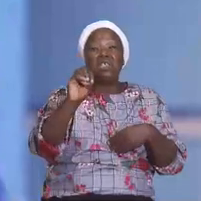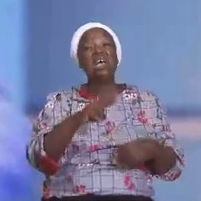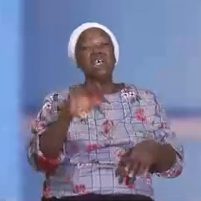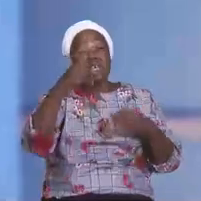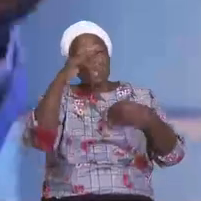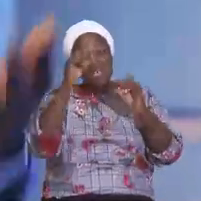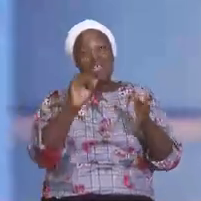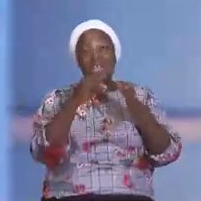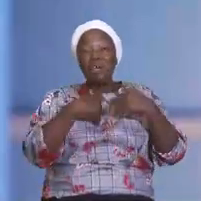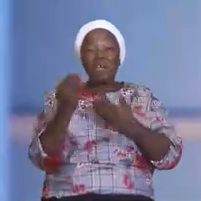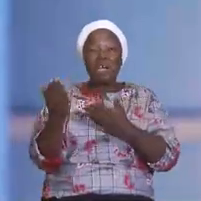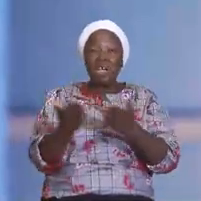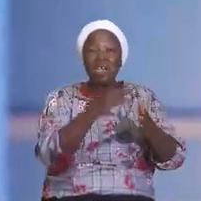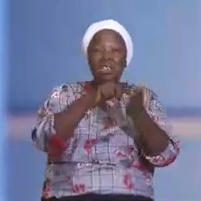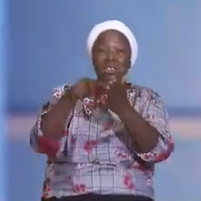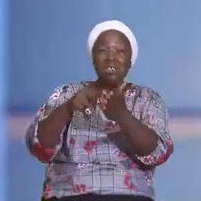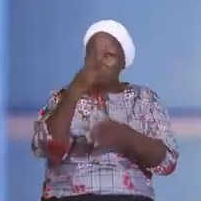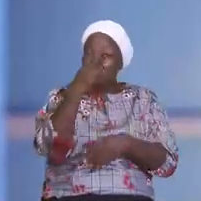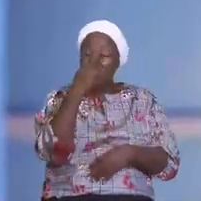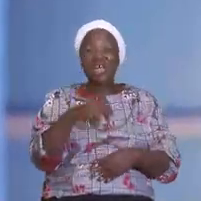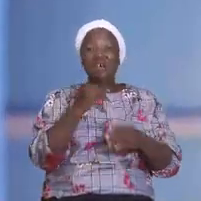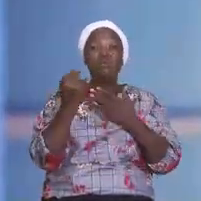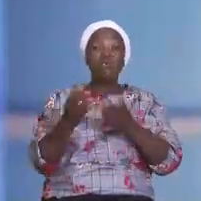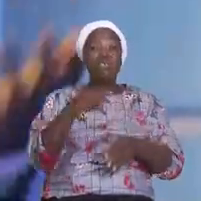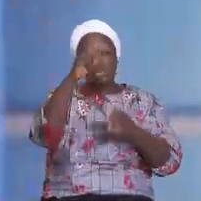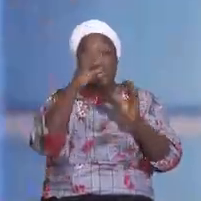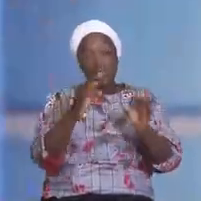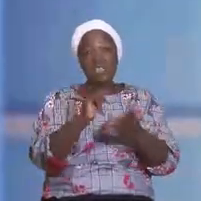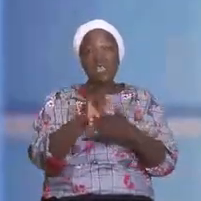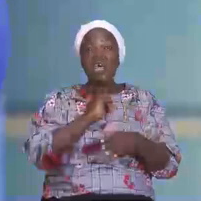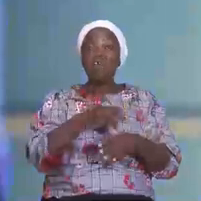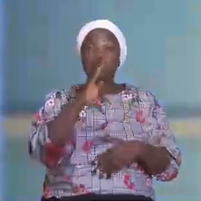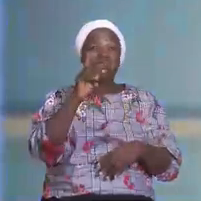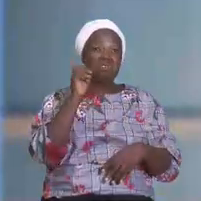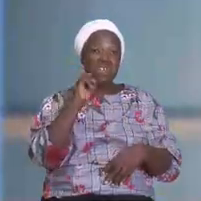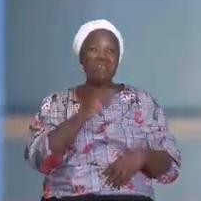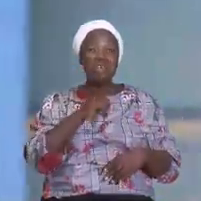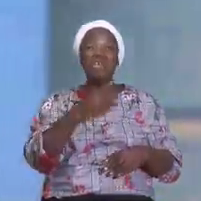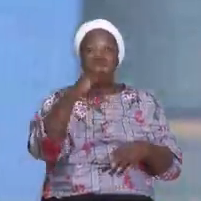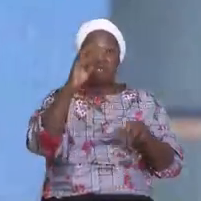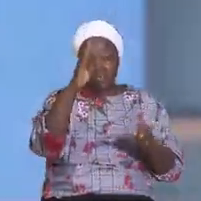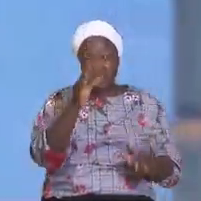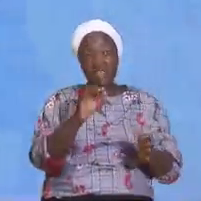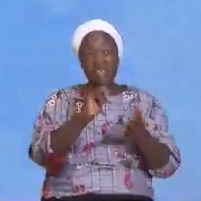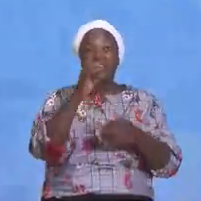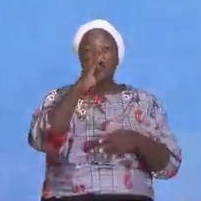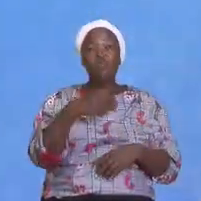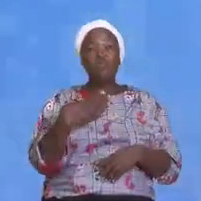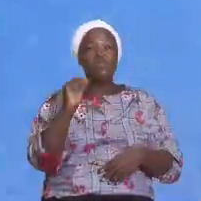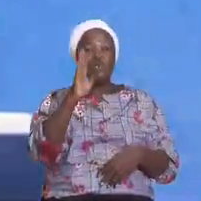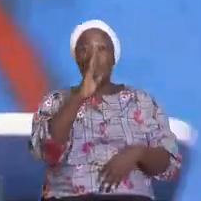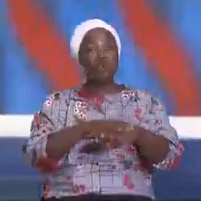je vais porter le cancer, il a décidé que je vais porter le rhumatisme, il a décidé que je vais avoir l'aveuglement, il a